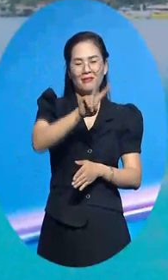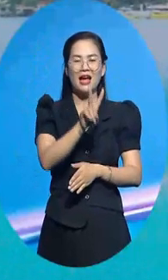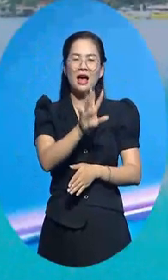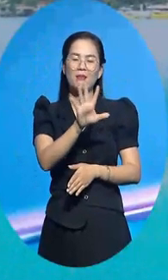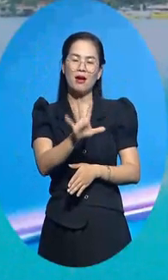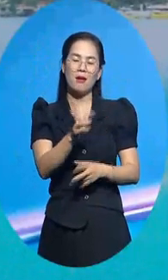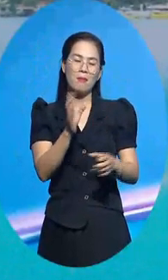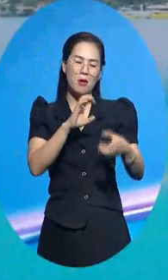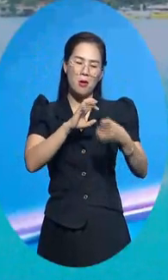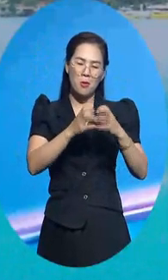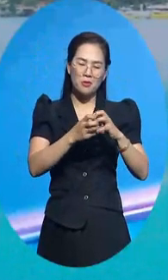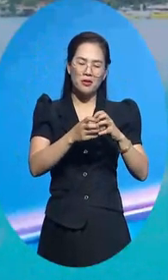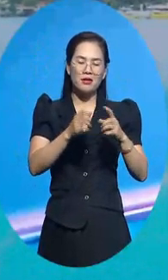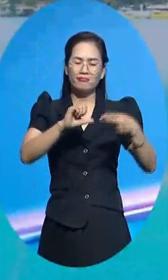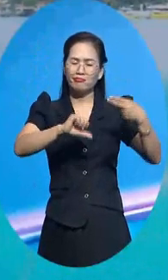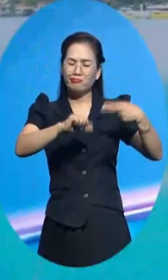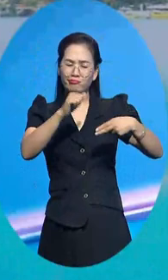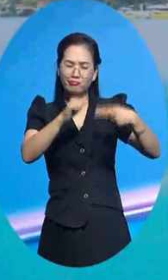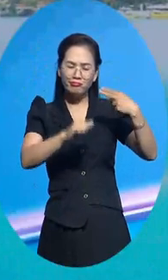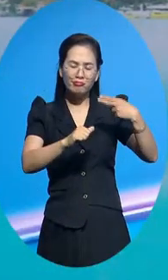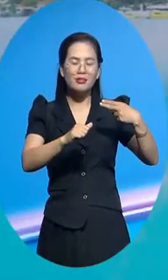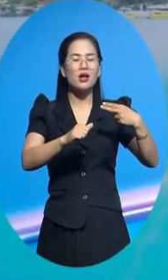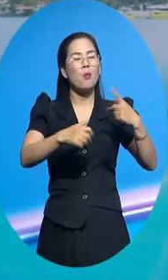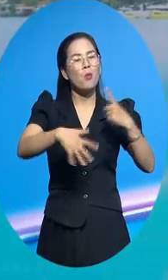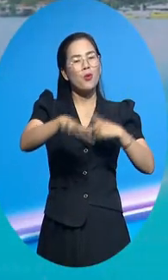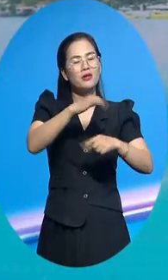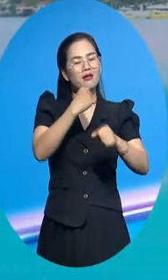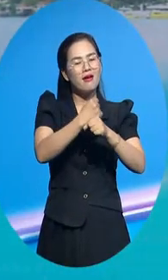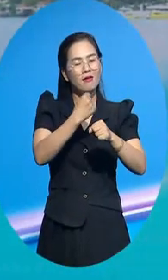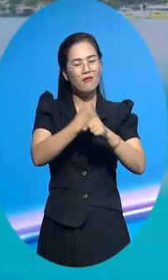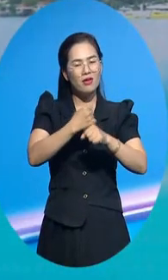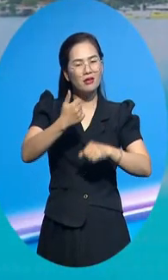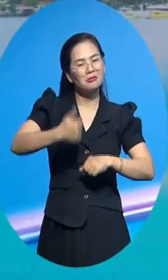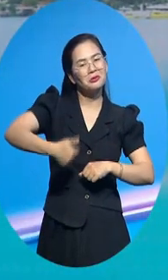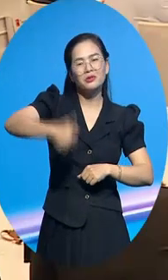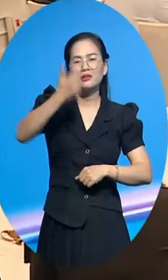hạng nơi làm việc xuất sắc hàng đầu Việt Nam năm 2023.